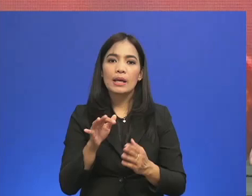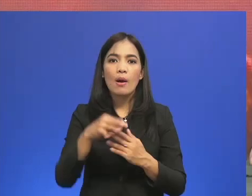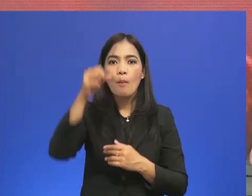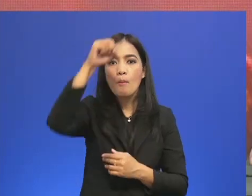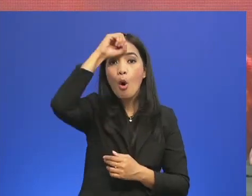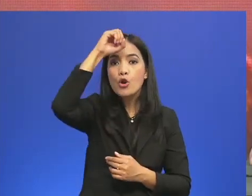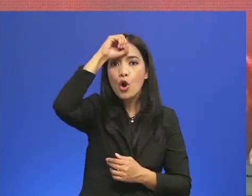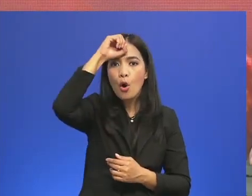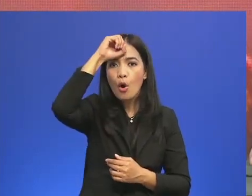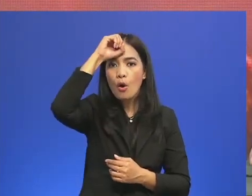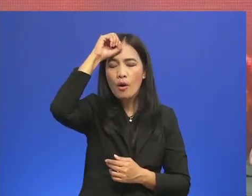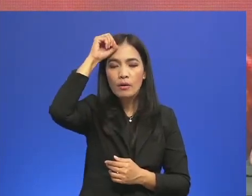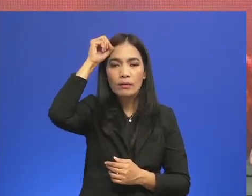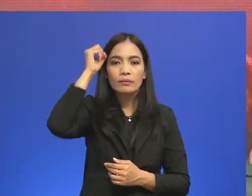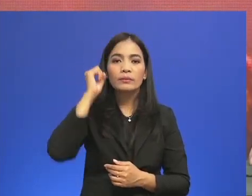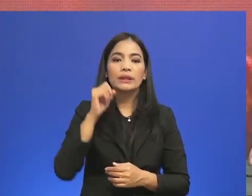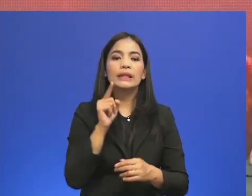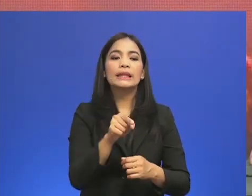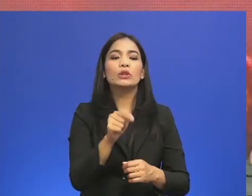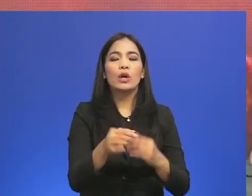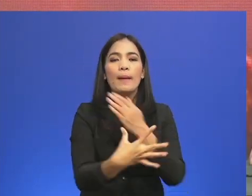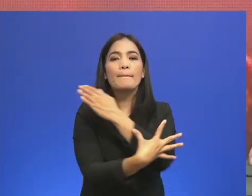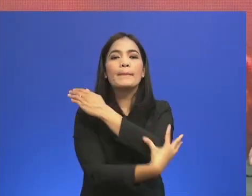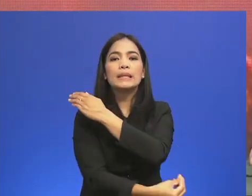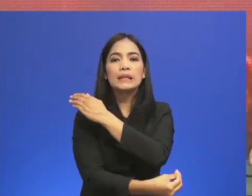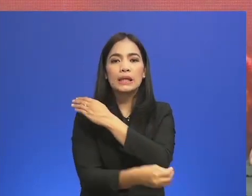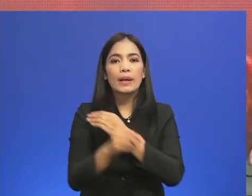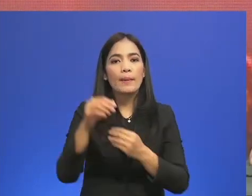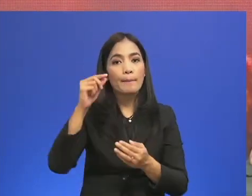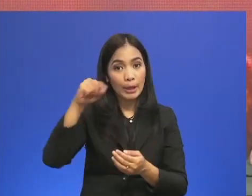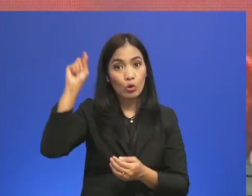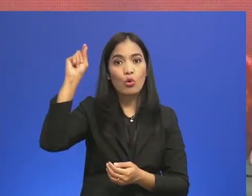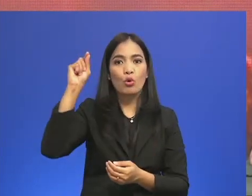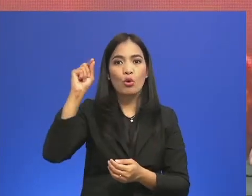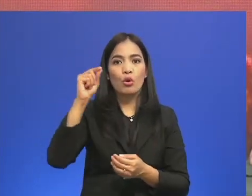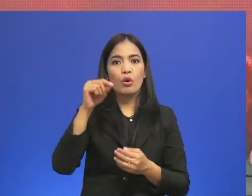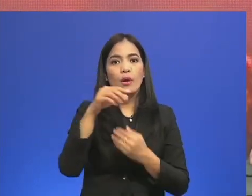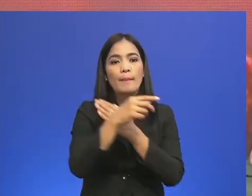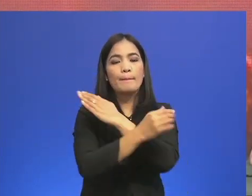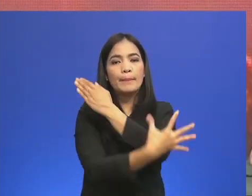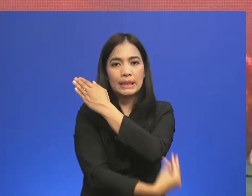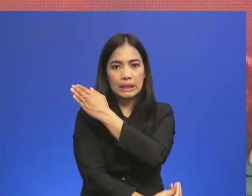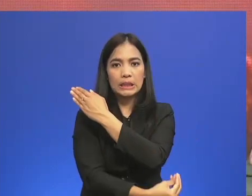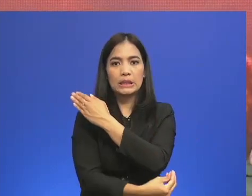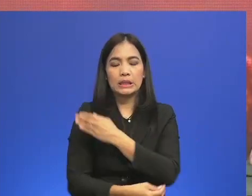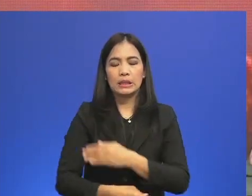bodoh, dia miskin beneran, benar-benar miskin